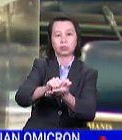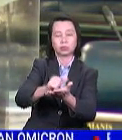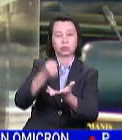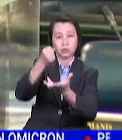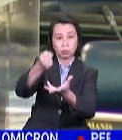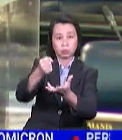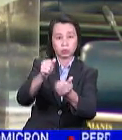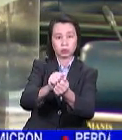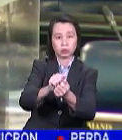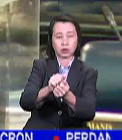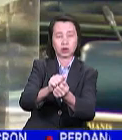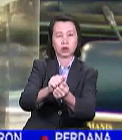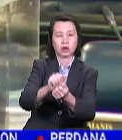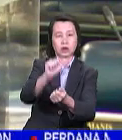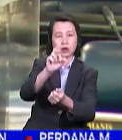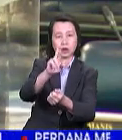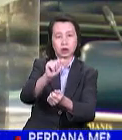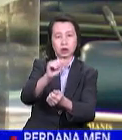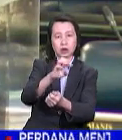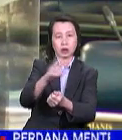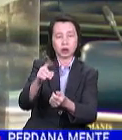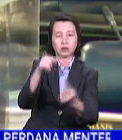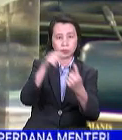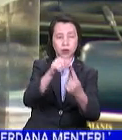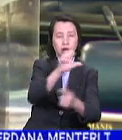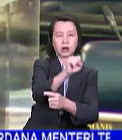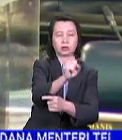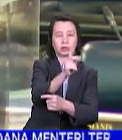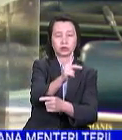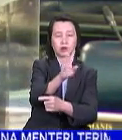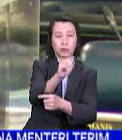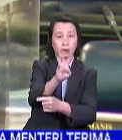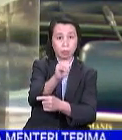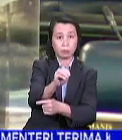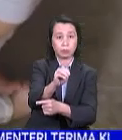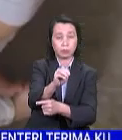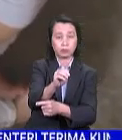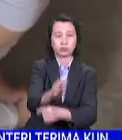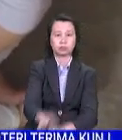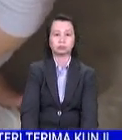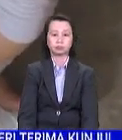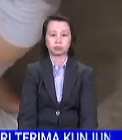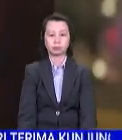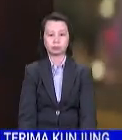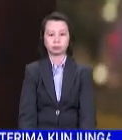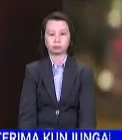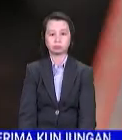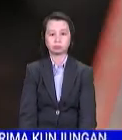dengan izin apparatus assignment kepada Suruhanjaya Komunikasi dan Multimedia Malaysia SKMMM.